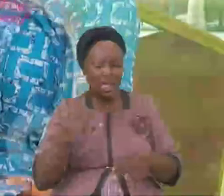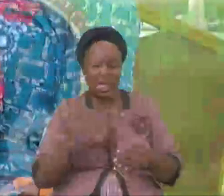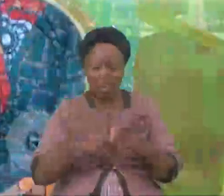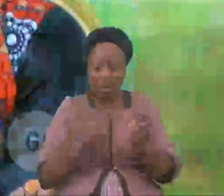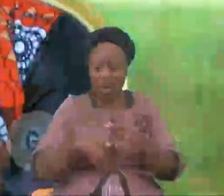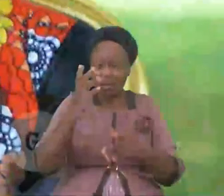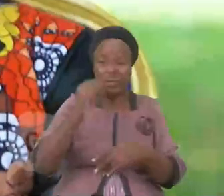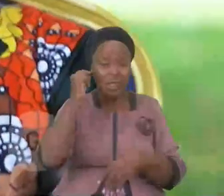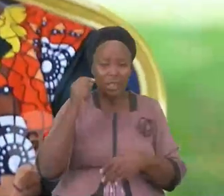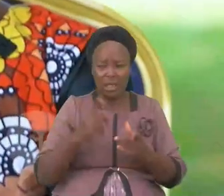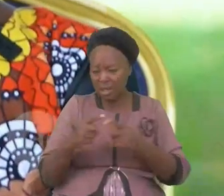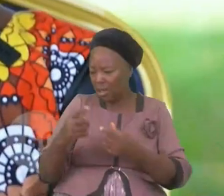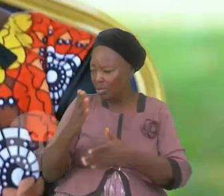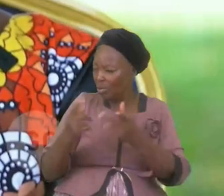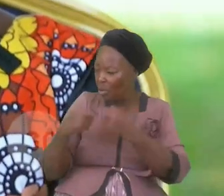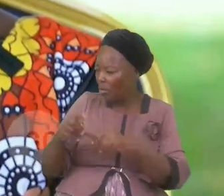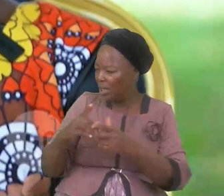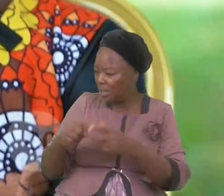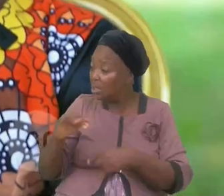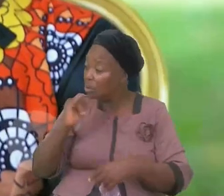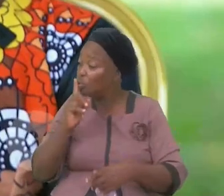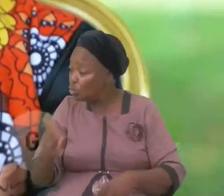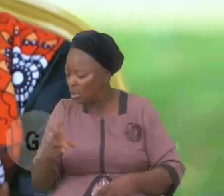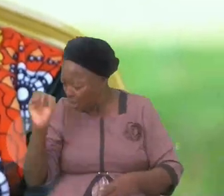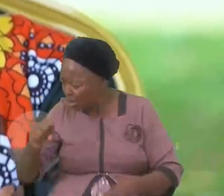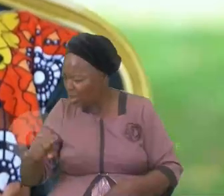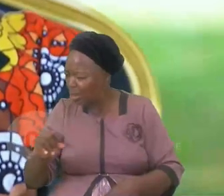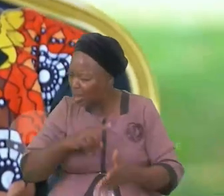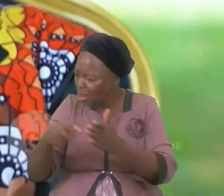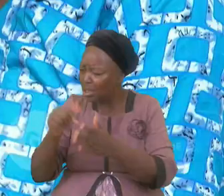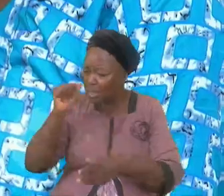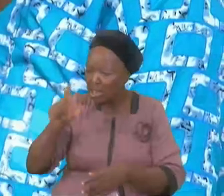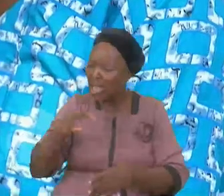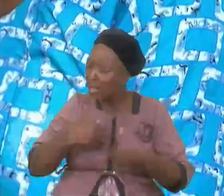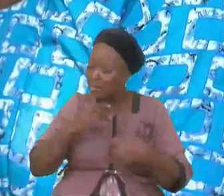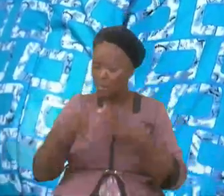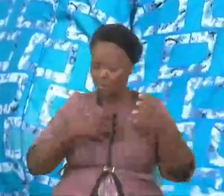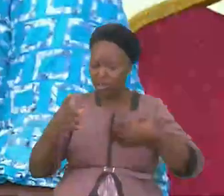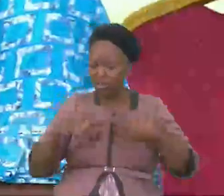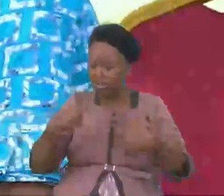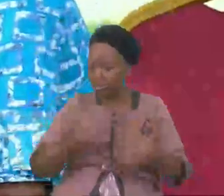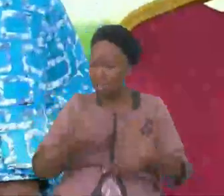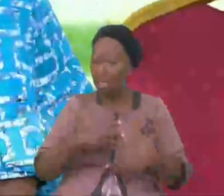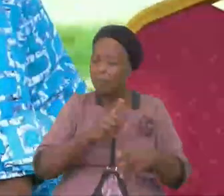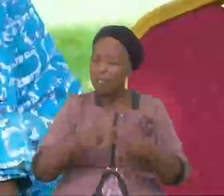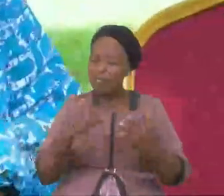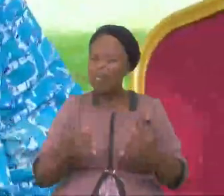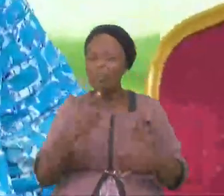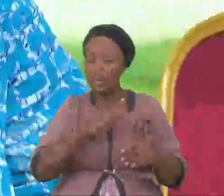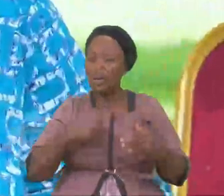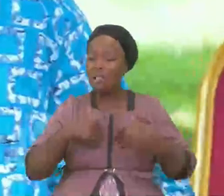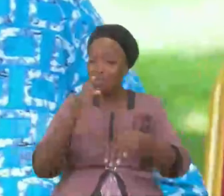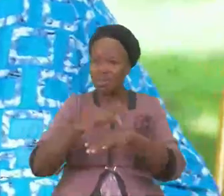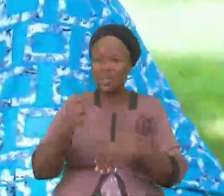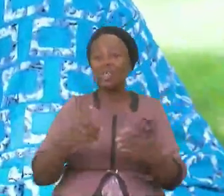Est-ce que c'est vrai? On veut confirmer. C'est vrai que la fille se plaignait. Je suis très contente. Dieu l'a touchée. Et depuis ce jour-là,